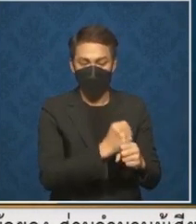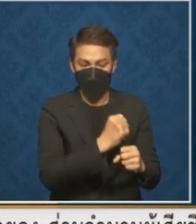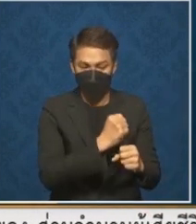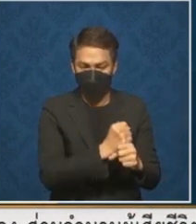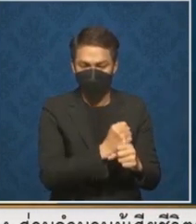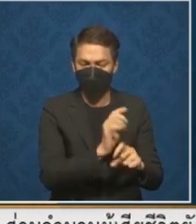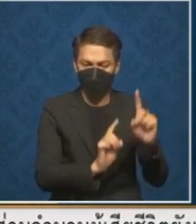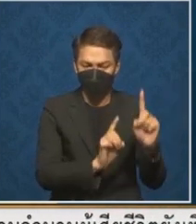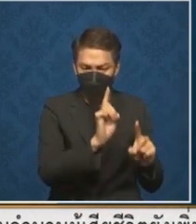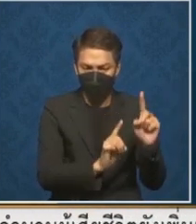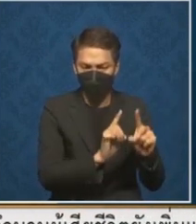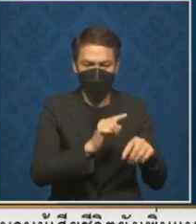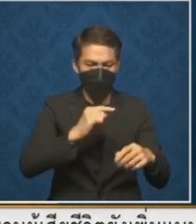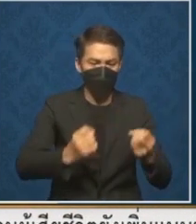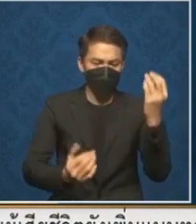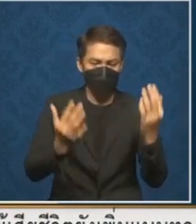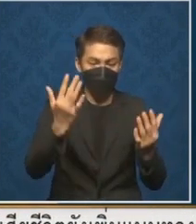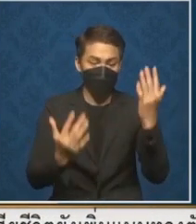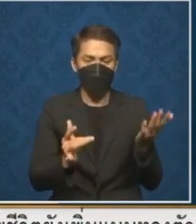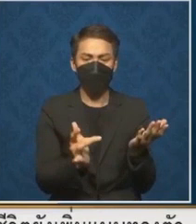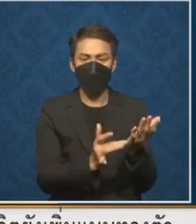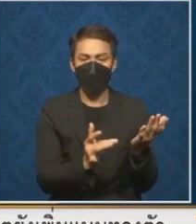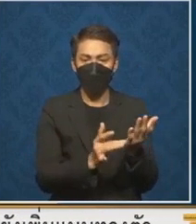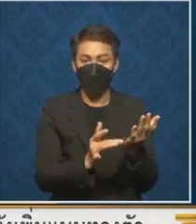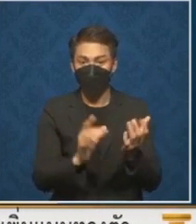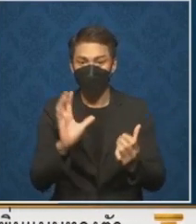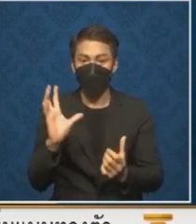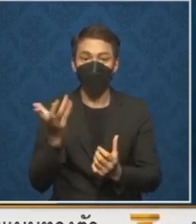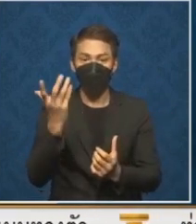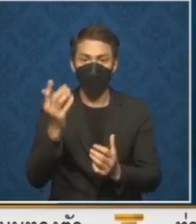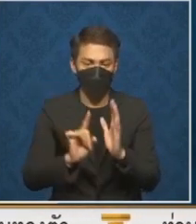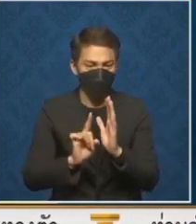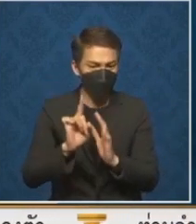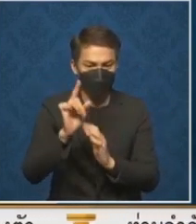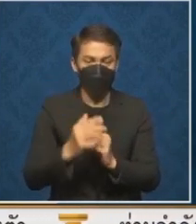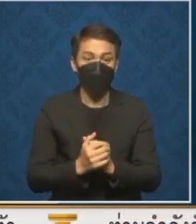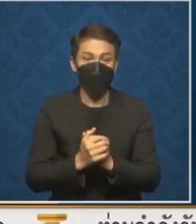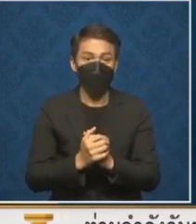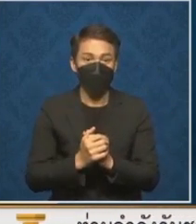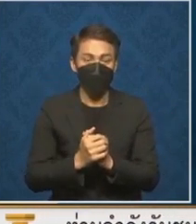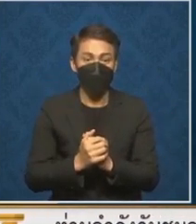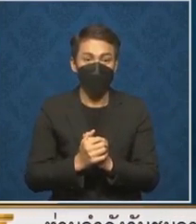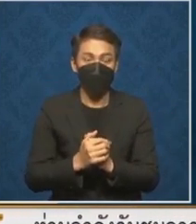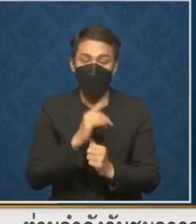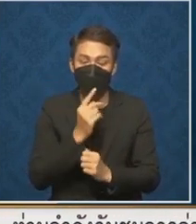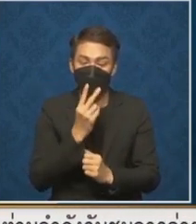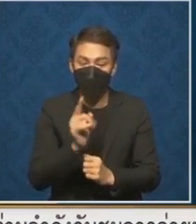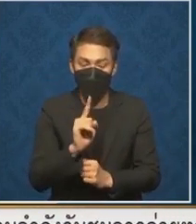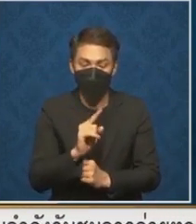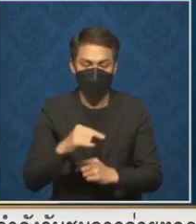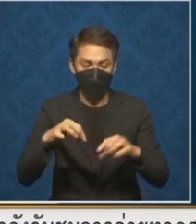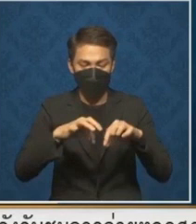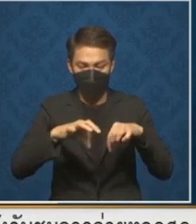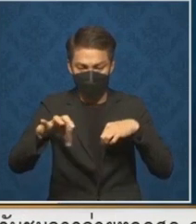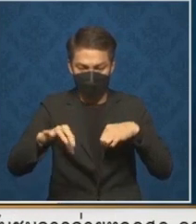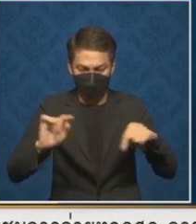จำนวนพื้ที่ป่าซึ่งใช้เทคโโยีสูงระดับโลกแล้วก็สามารถเห็นถ้า